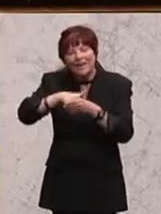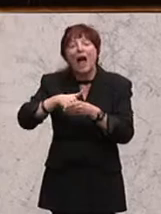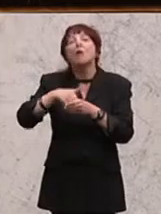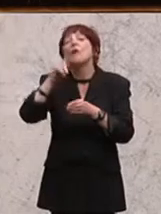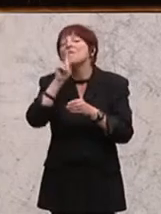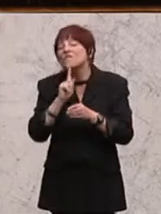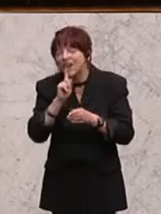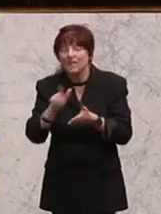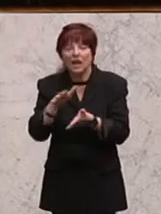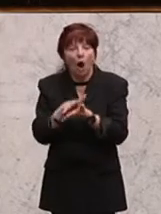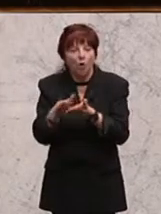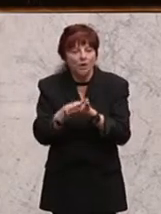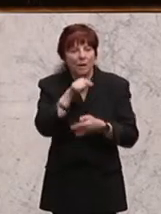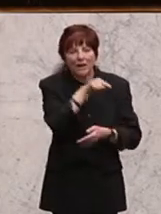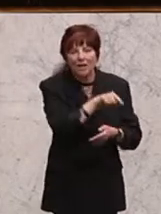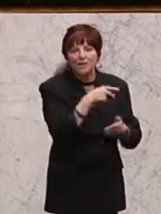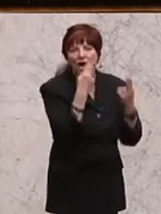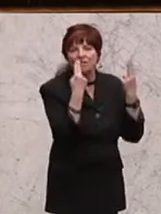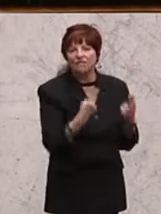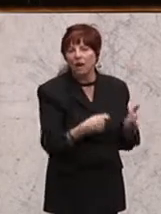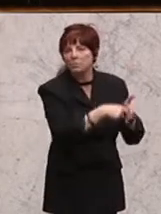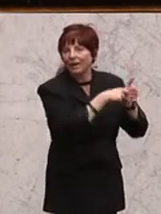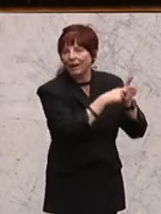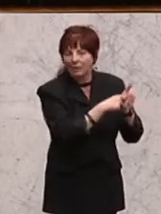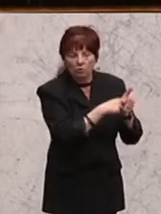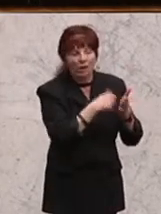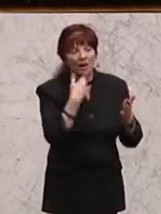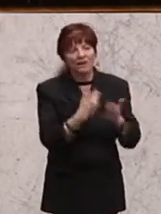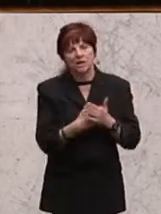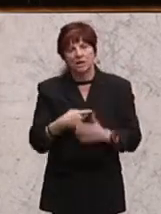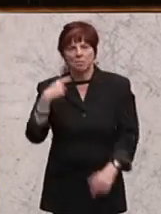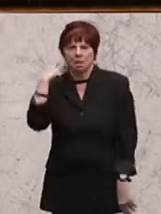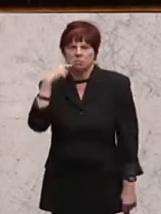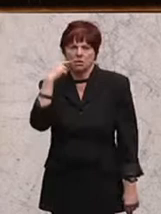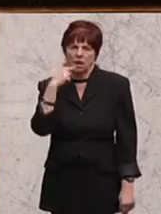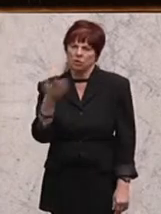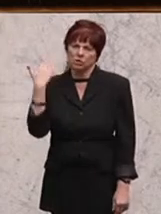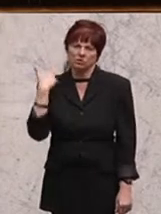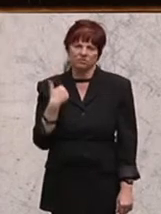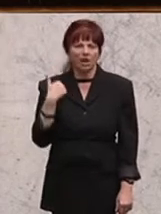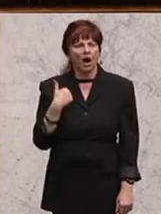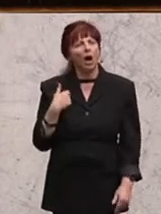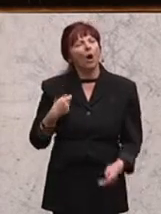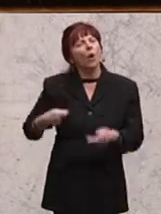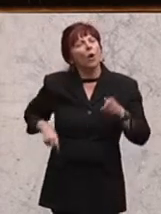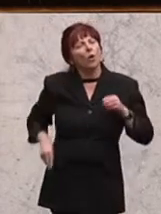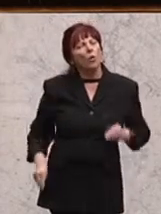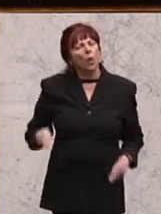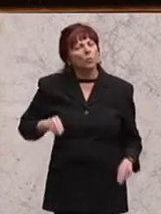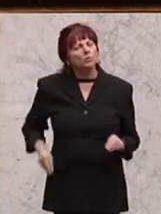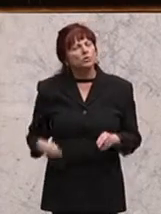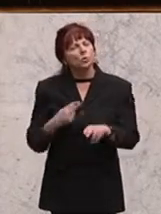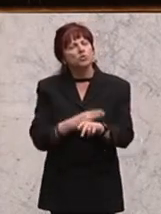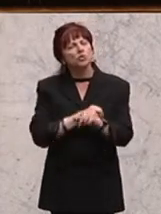haben. Und das geht natürlich nicht mit normalen Dingen zu. Und deswegen haben die NEOS letzte Woche auch an die Korruptionsstaatsanwaltschaft eine Sachverhaltsdarstellung